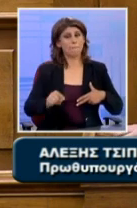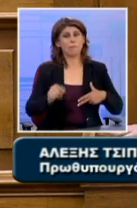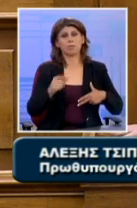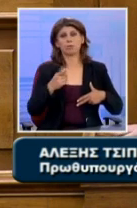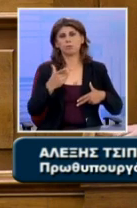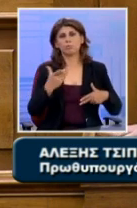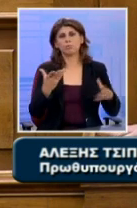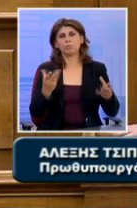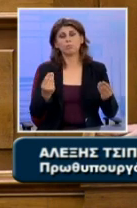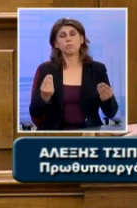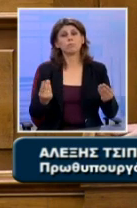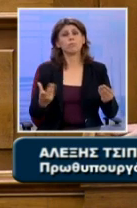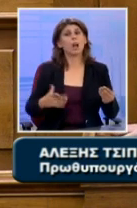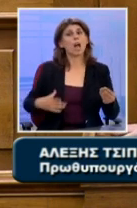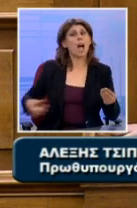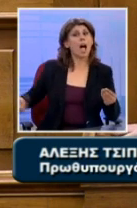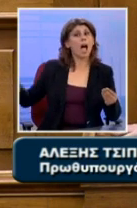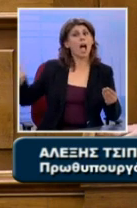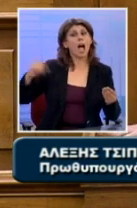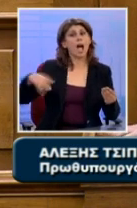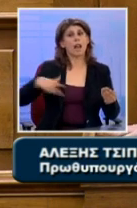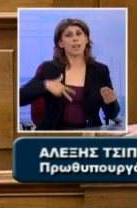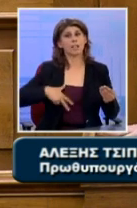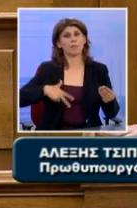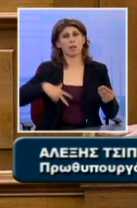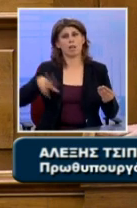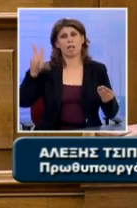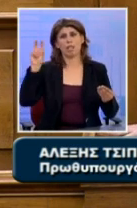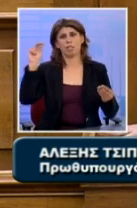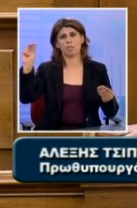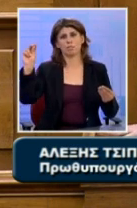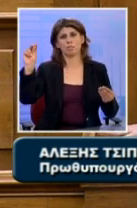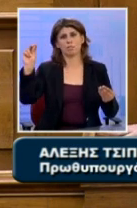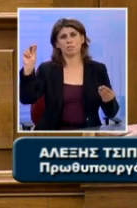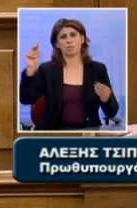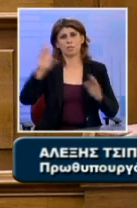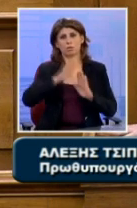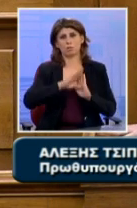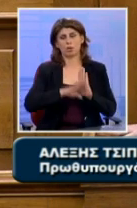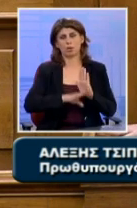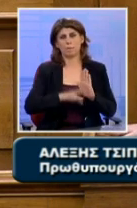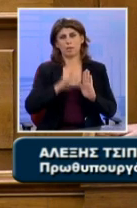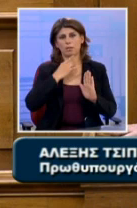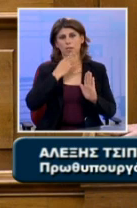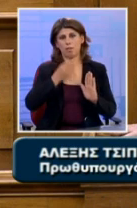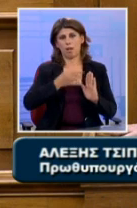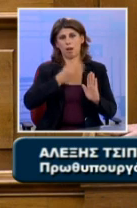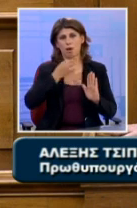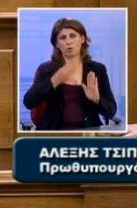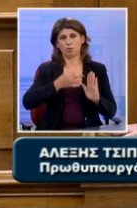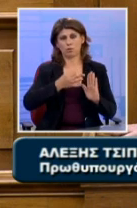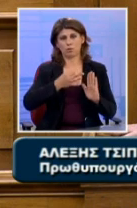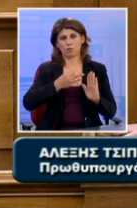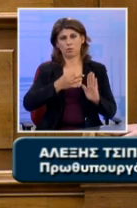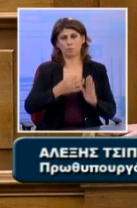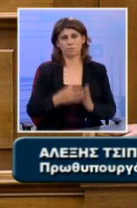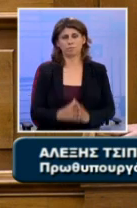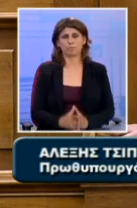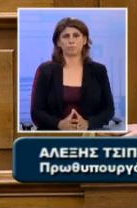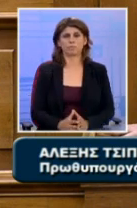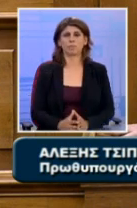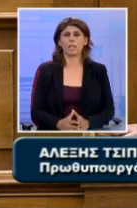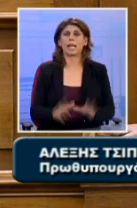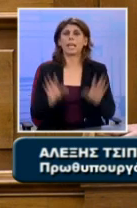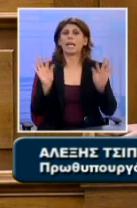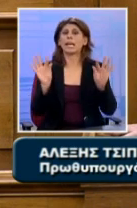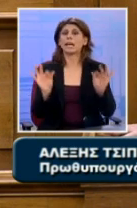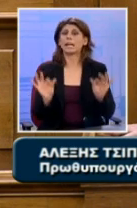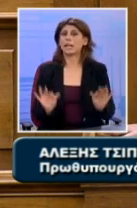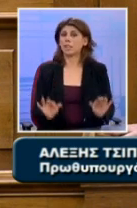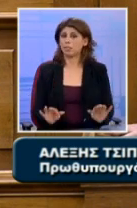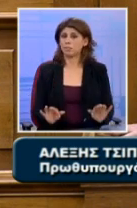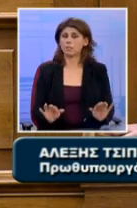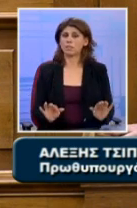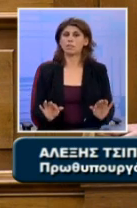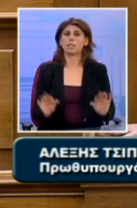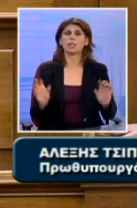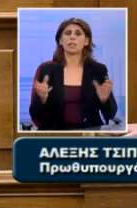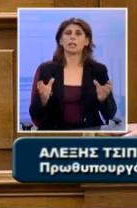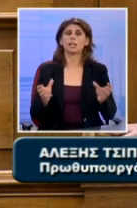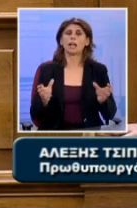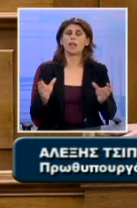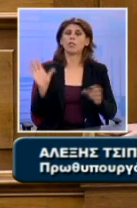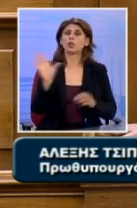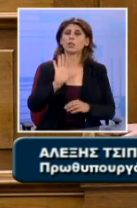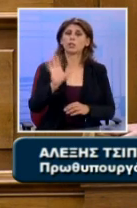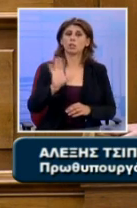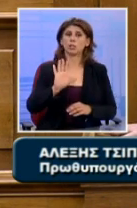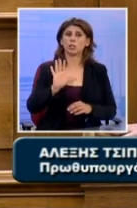οποίο τόσες άλλες κυβερνήσεις είχαν δεσμευτεί στις προγραμματικές τους δηλώσεις. Η ρύθμιση του ραδιοτηλεοπτικού